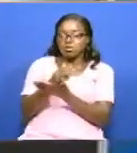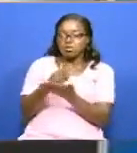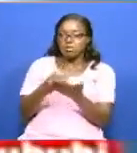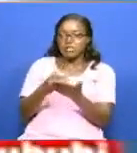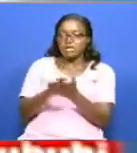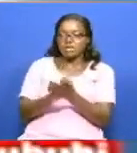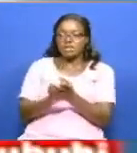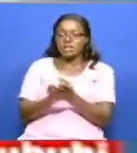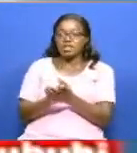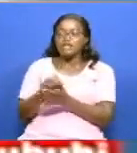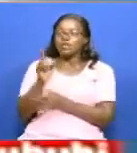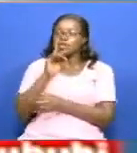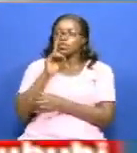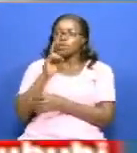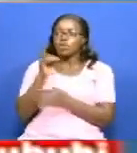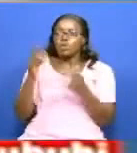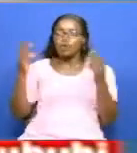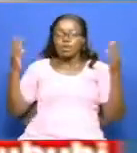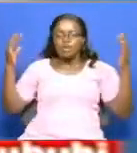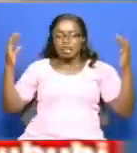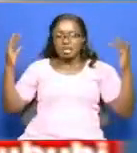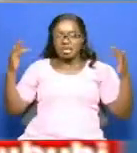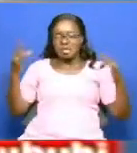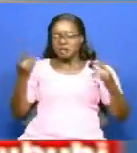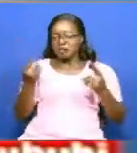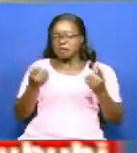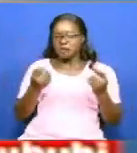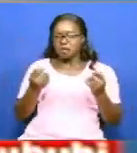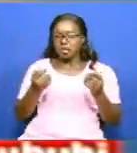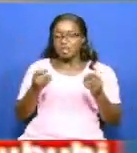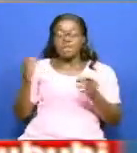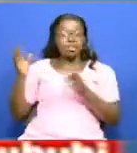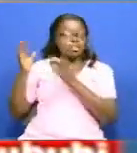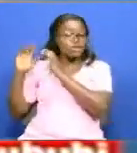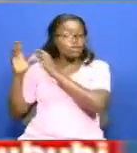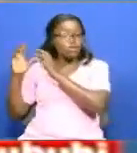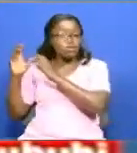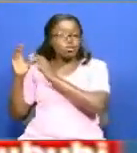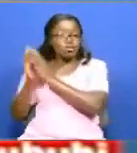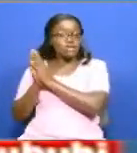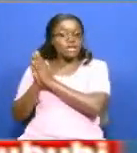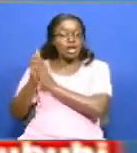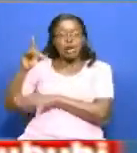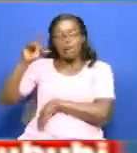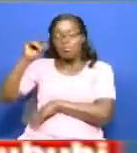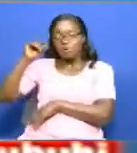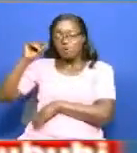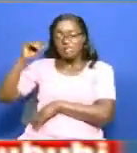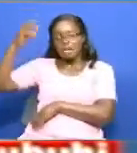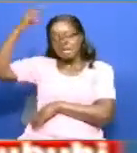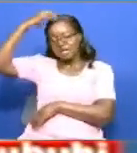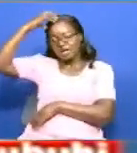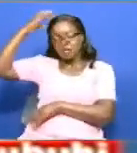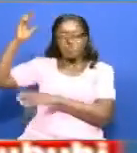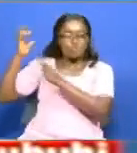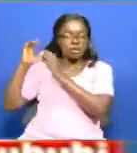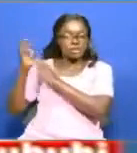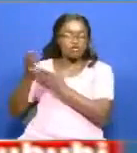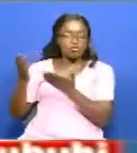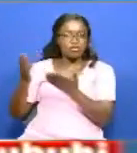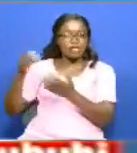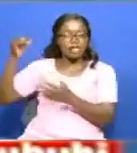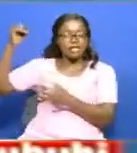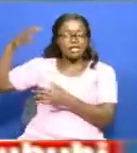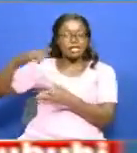kutakuwa na manyunyu ya mvua na rasharasha katika maeneo ukanda pwani, hususan sehemu za Mombasa, Lamu, Kilifi itakayopisha vipindi vya jua.